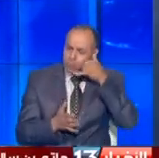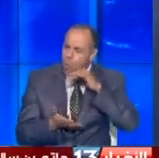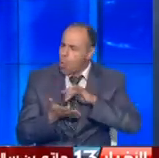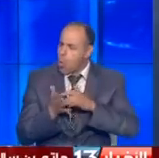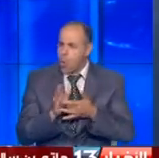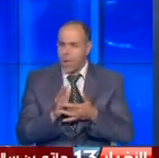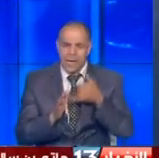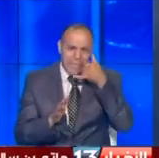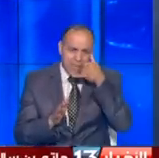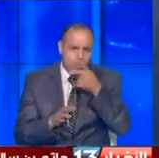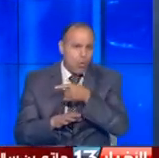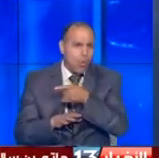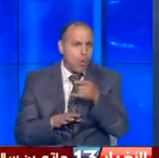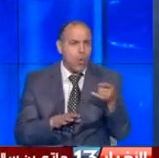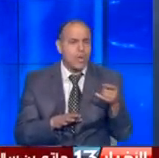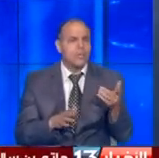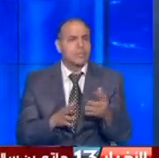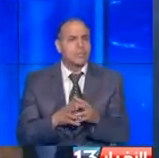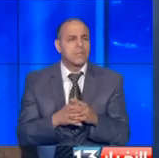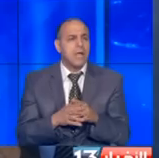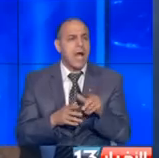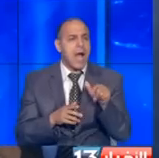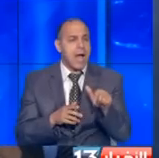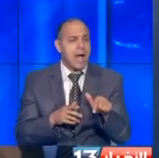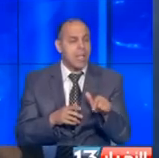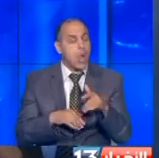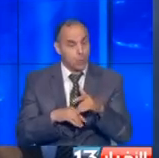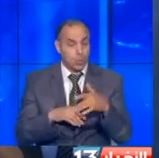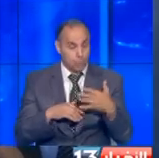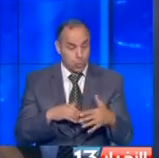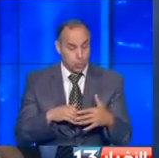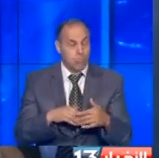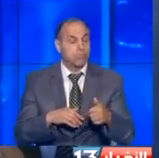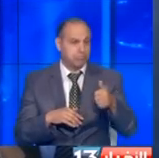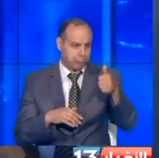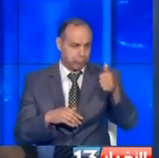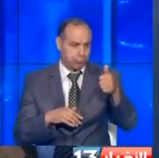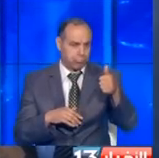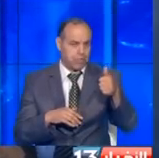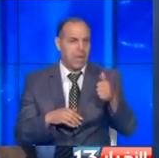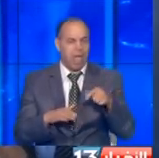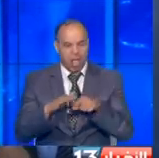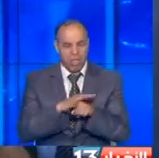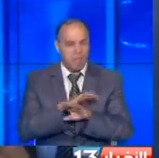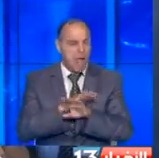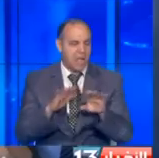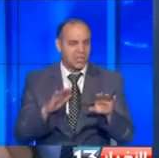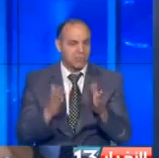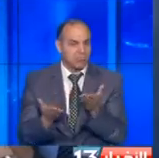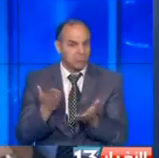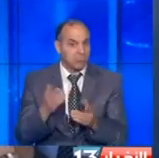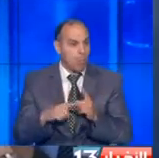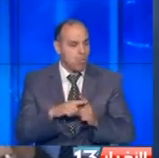وخاصة معناها البورتابل كان عندها أثر جيد جيد جدا، والتقييم متاعنا